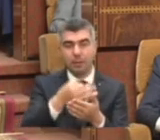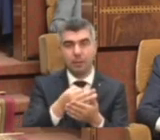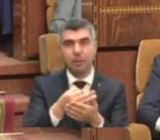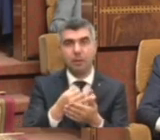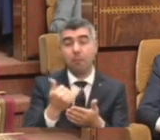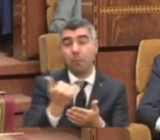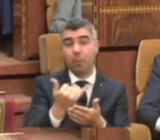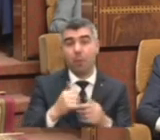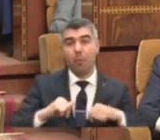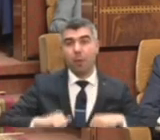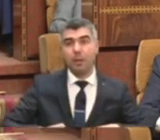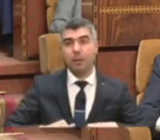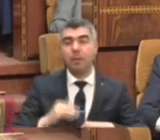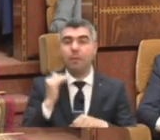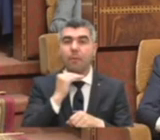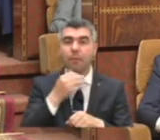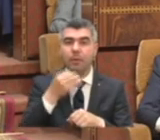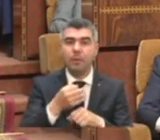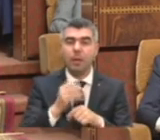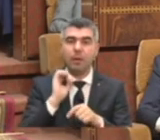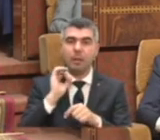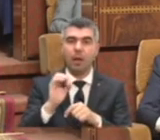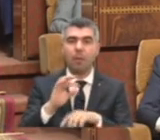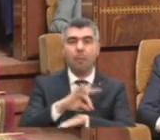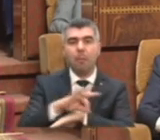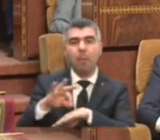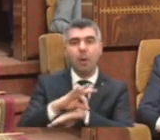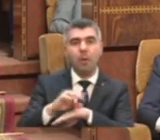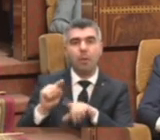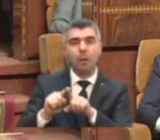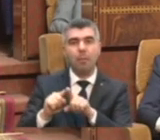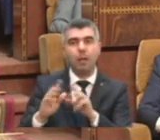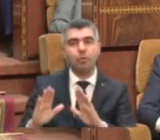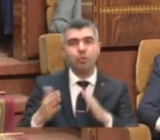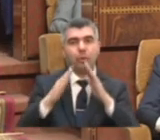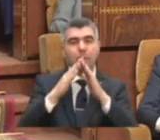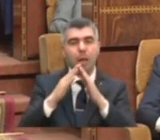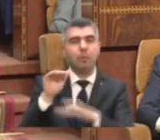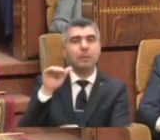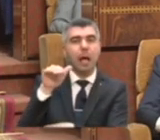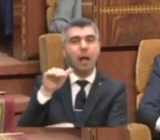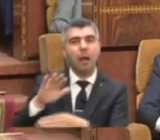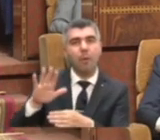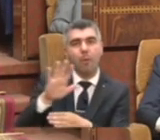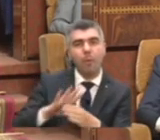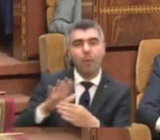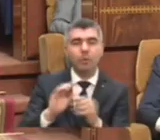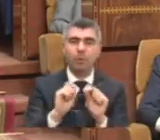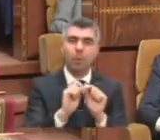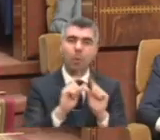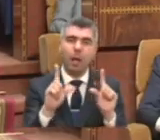الوزيره على العمل على اخراج وكاله الجبل والصحراء من اجل يعني تبسيط هذه المساطير وتكون الرؤيه واضحه.